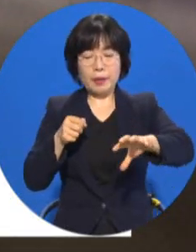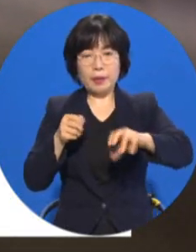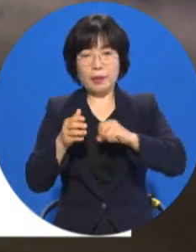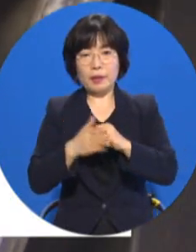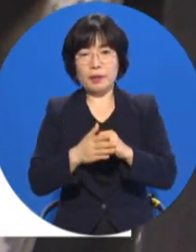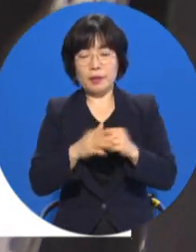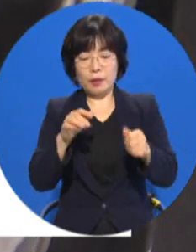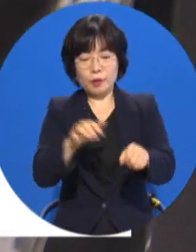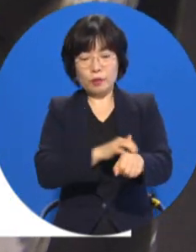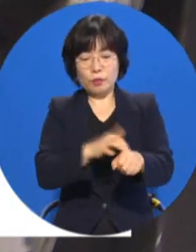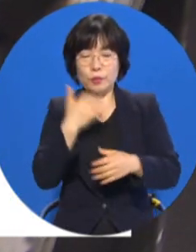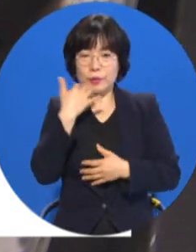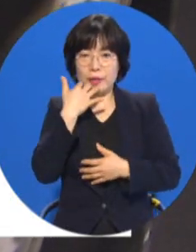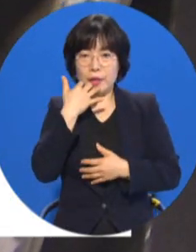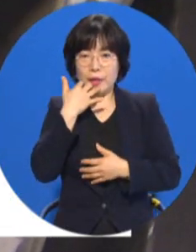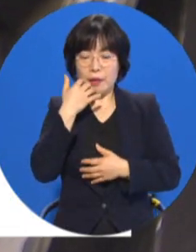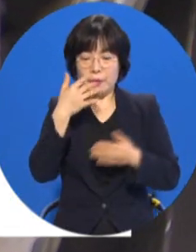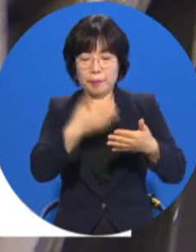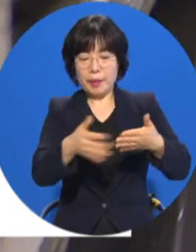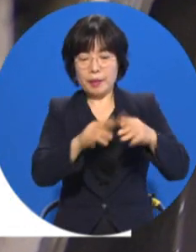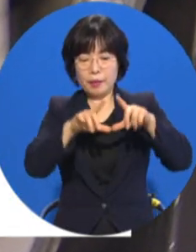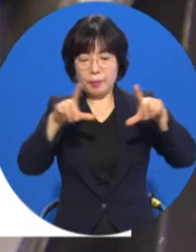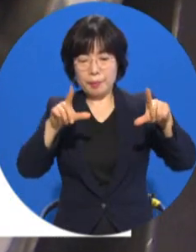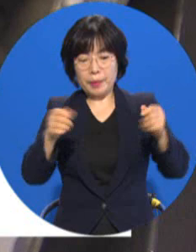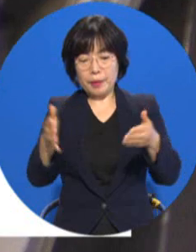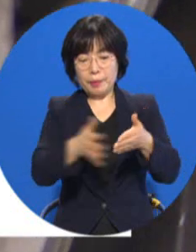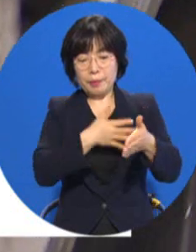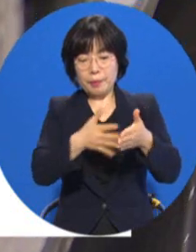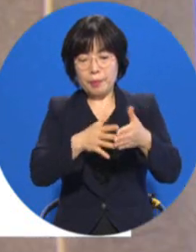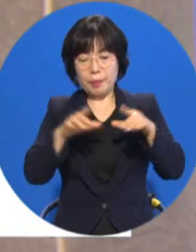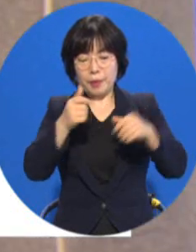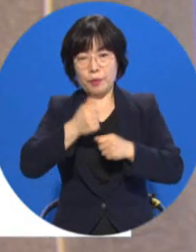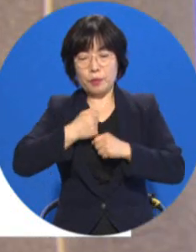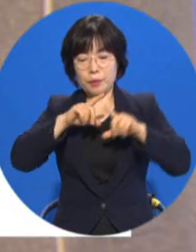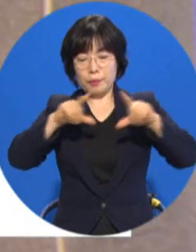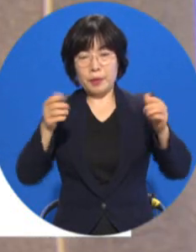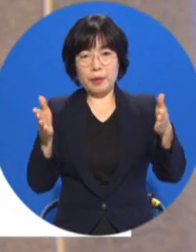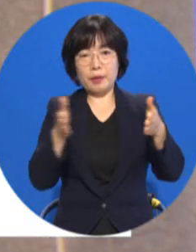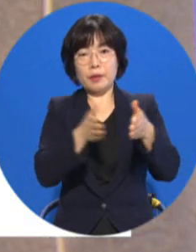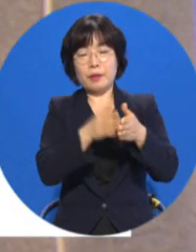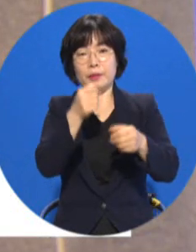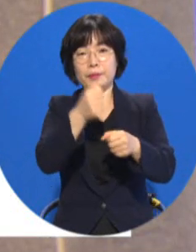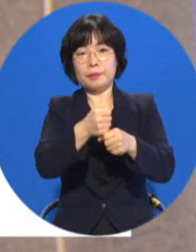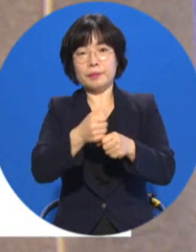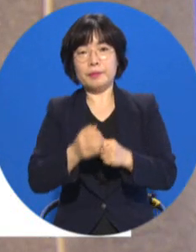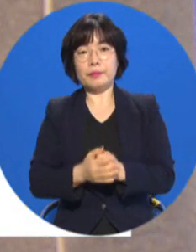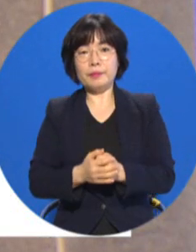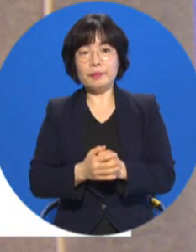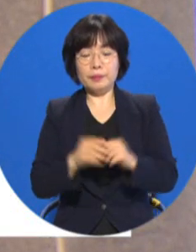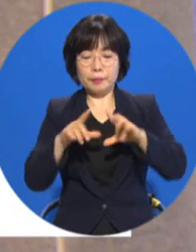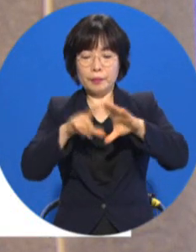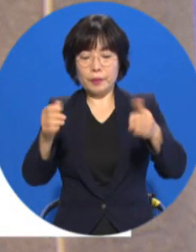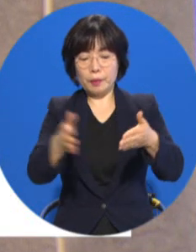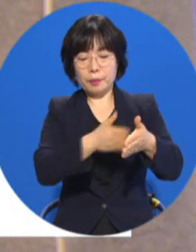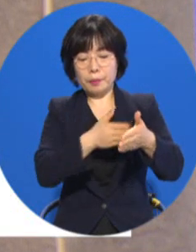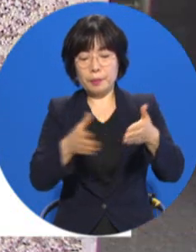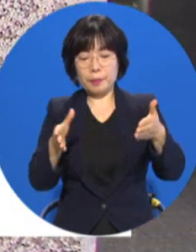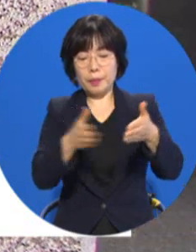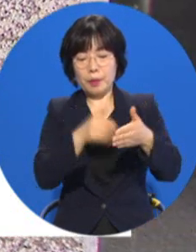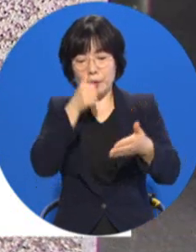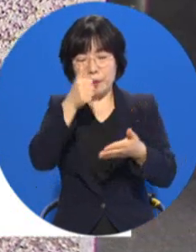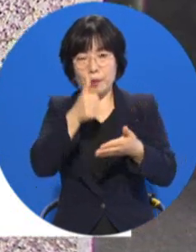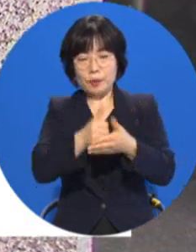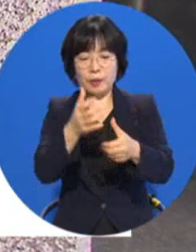반응하는 특수형광물질 페인트를 도포하고 경고문을 설치했습니다. 경찰은 해당 물질을 도포하면